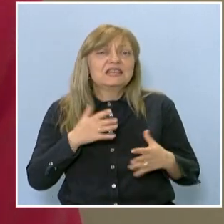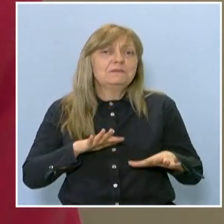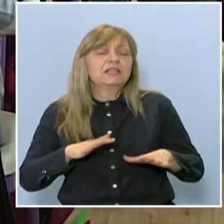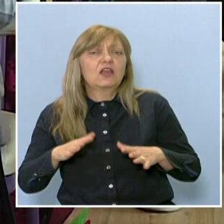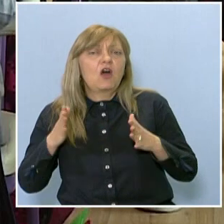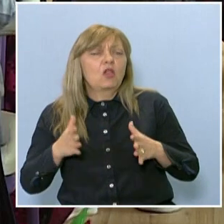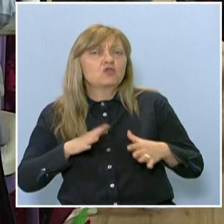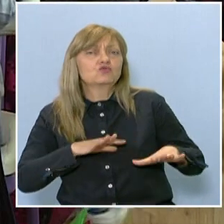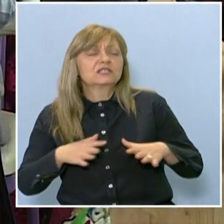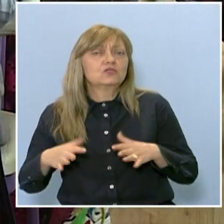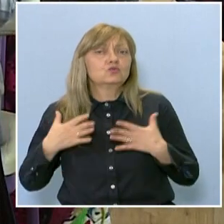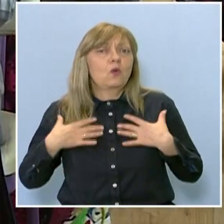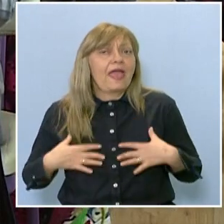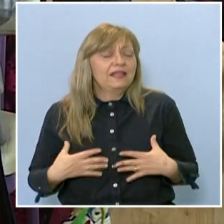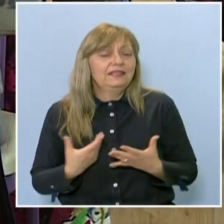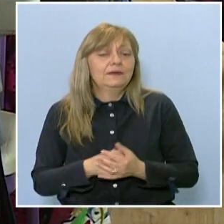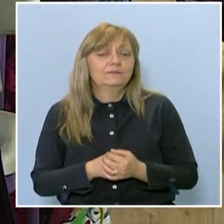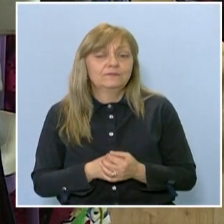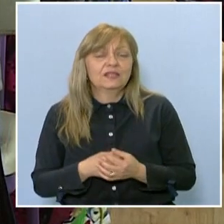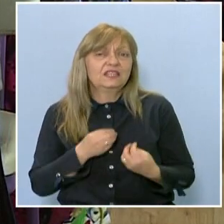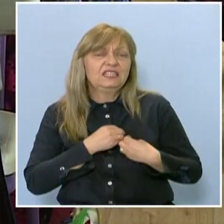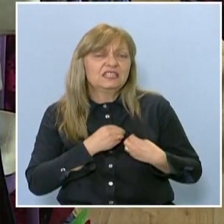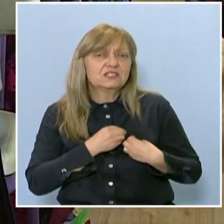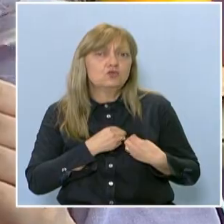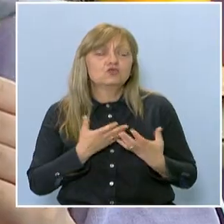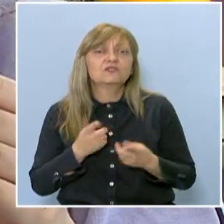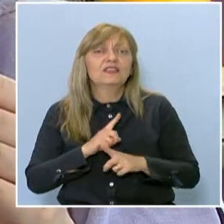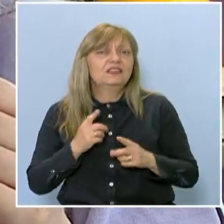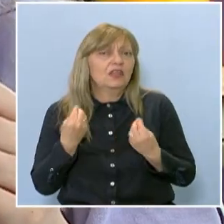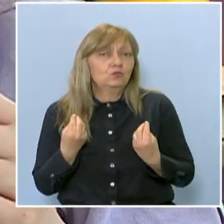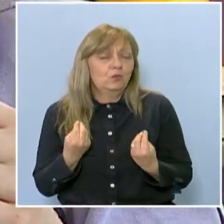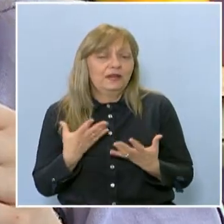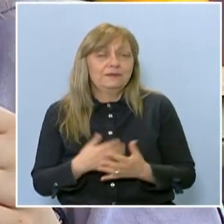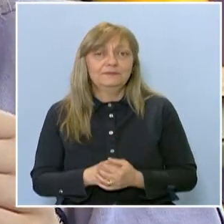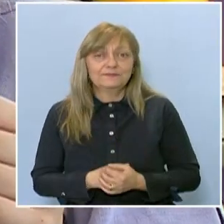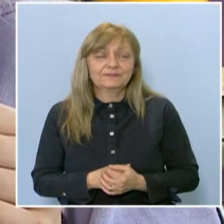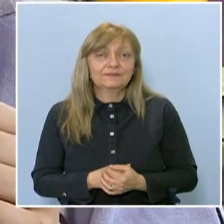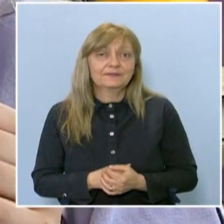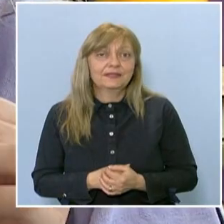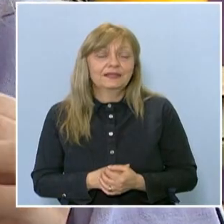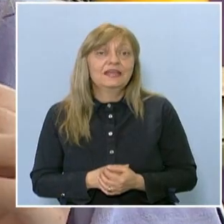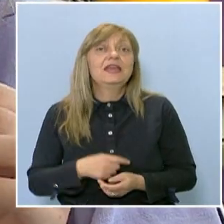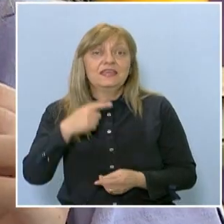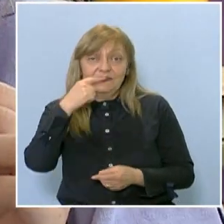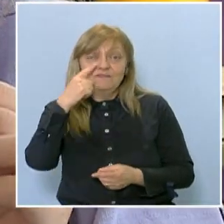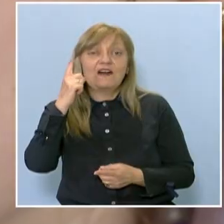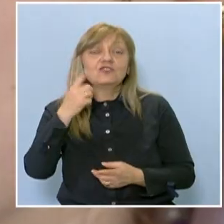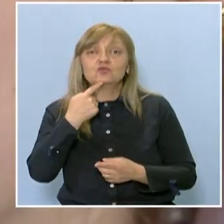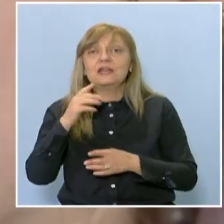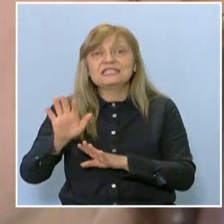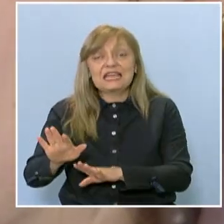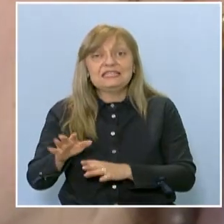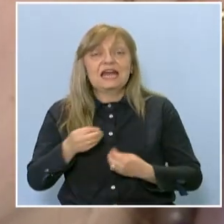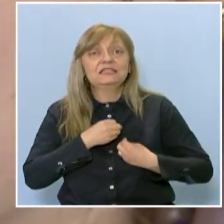състояния, които да се чувстват неудобно. И много важно е за тях да се